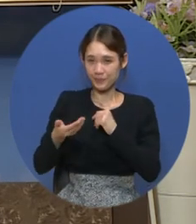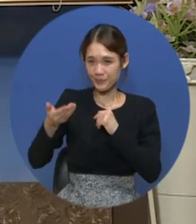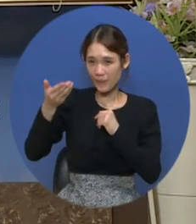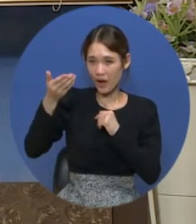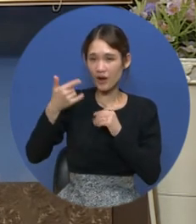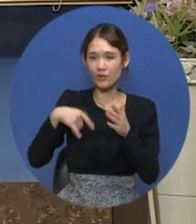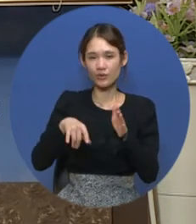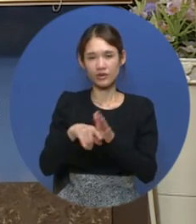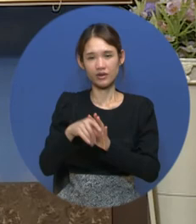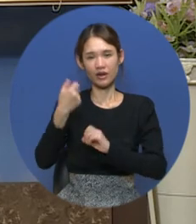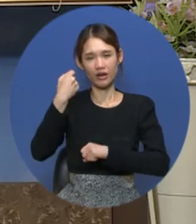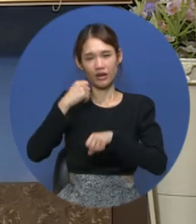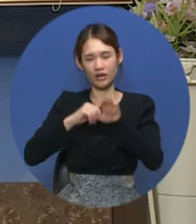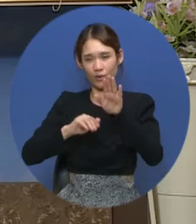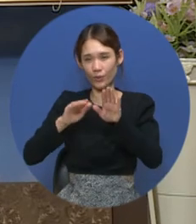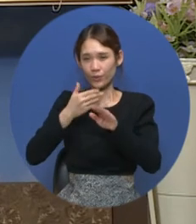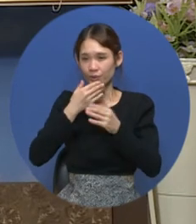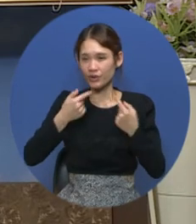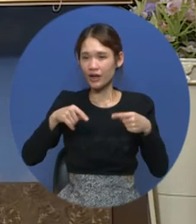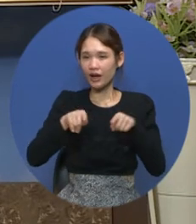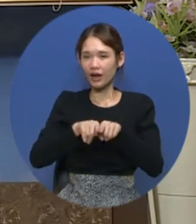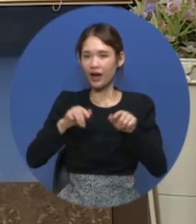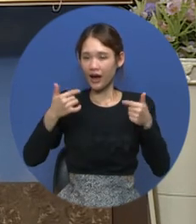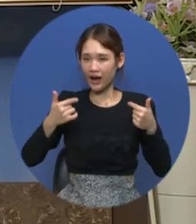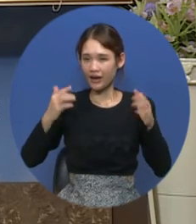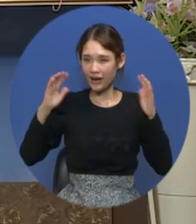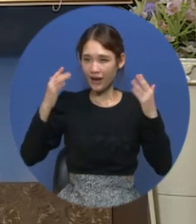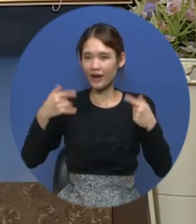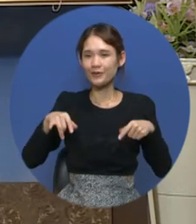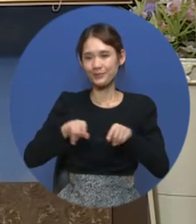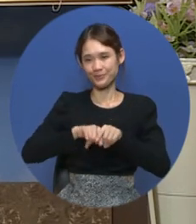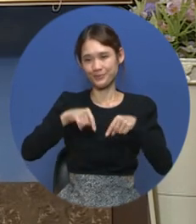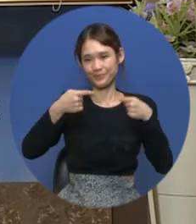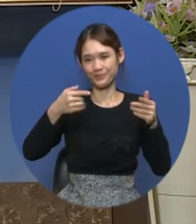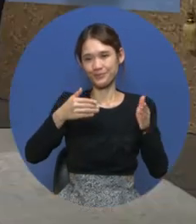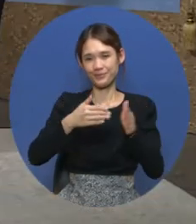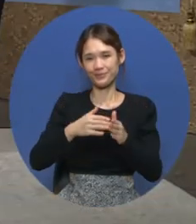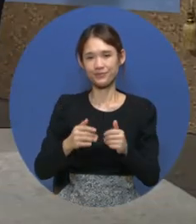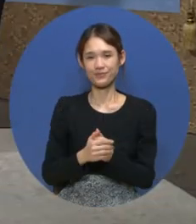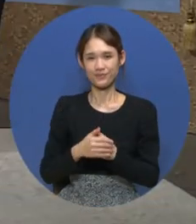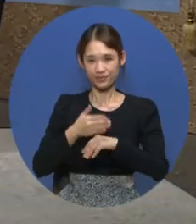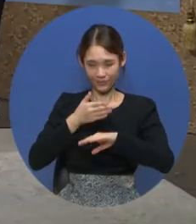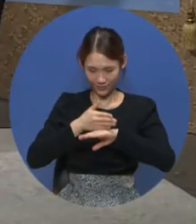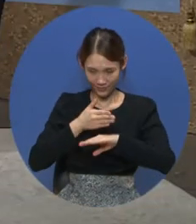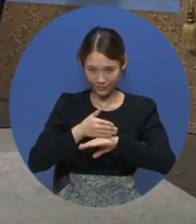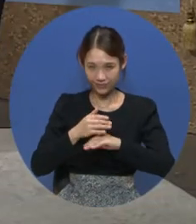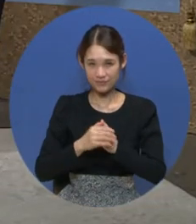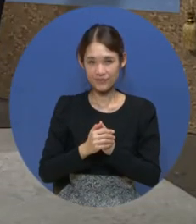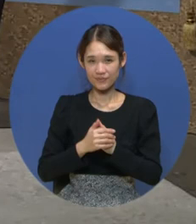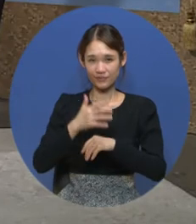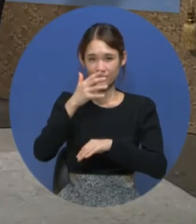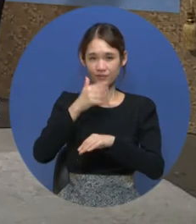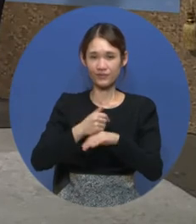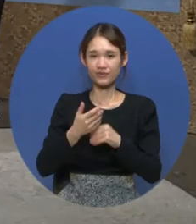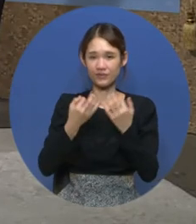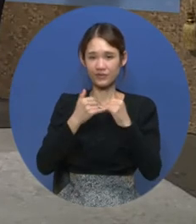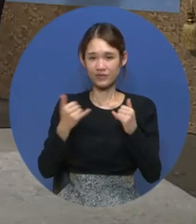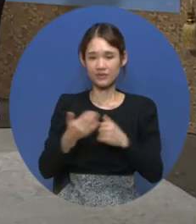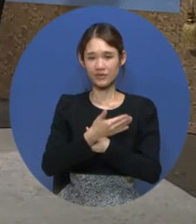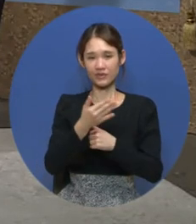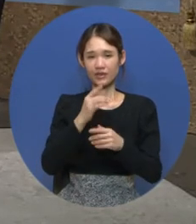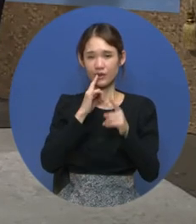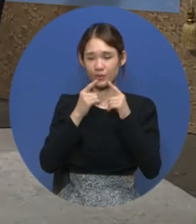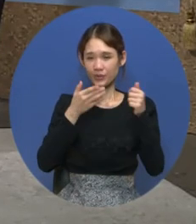발걸음 한걸음 한걸음에 저희 복지 tv 도 항상 함께 하러가기 서민도 4 내심 때 그럼 이제 마지막으로 시청자